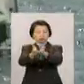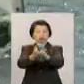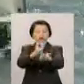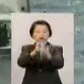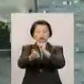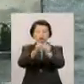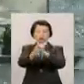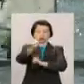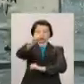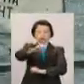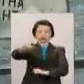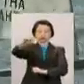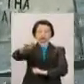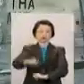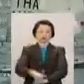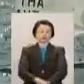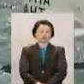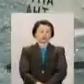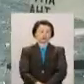Sukan Asia.